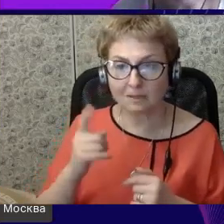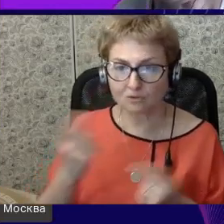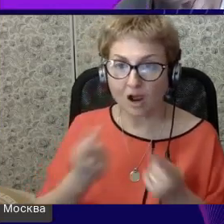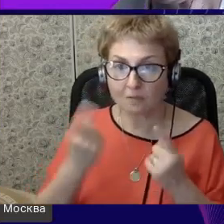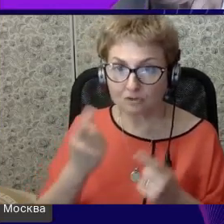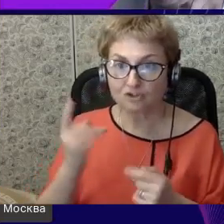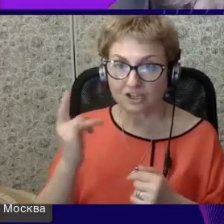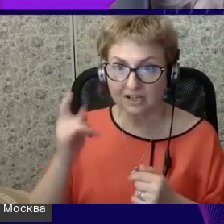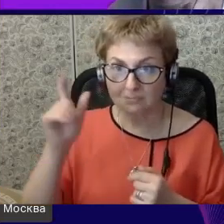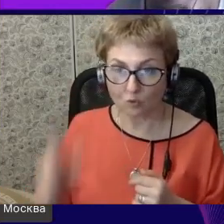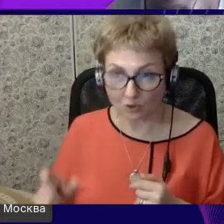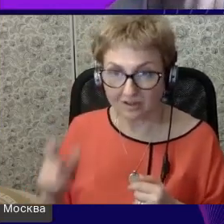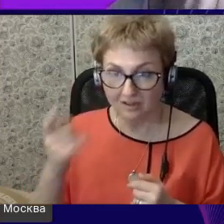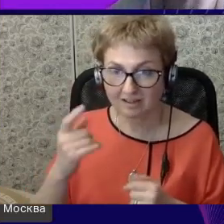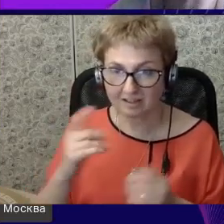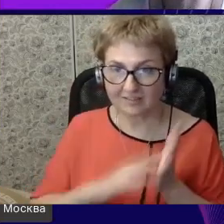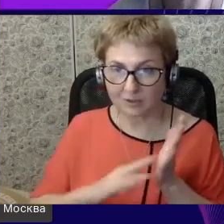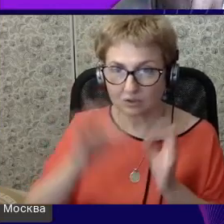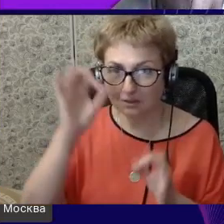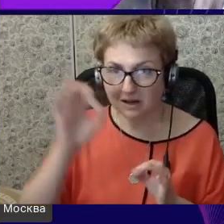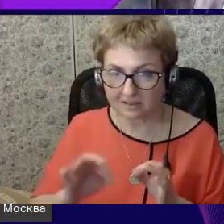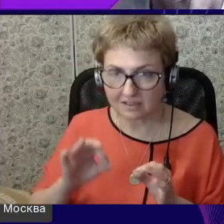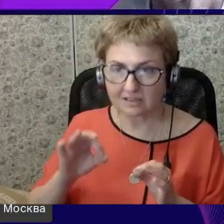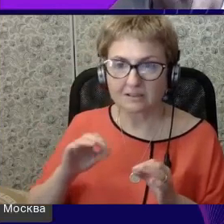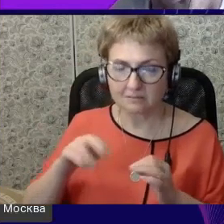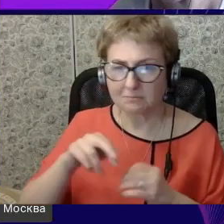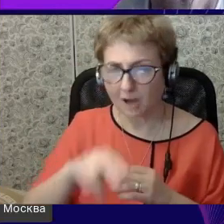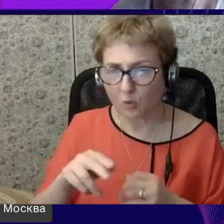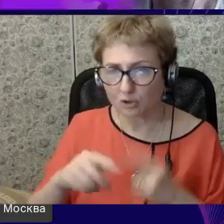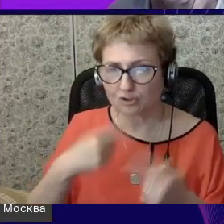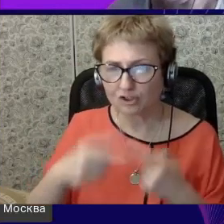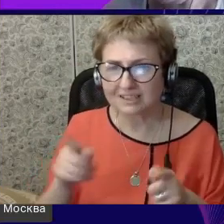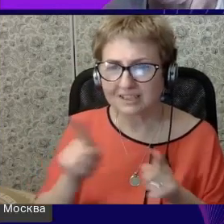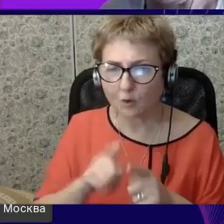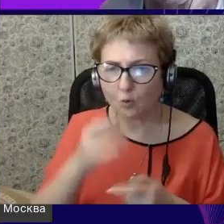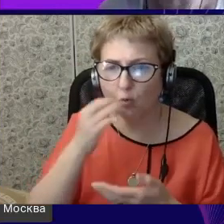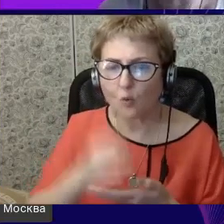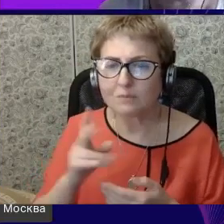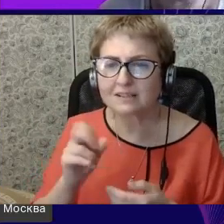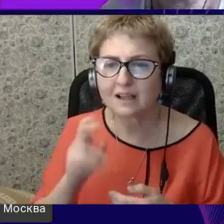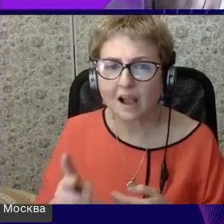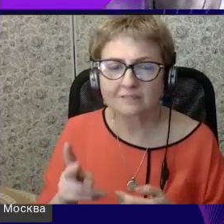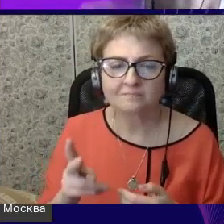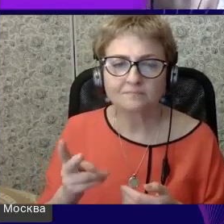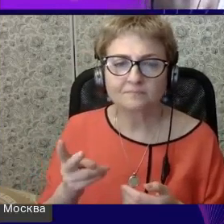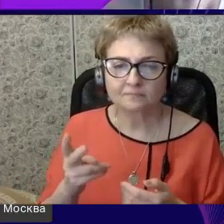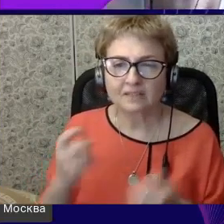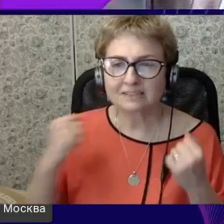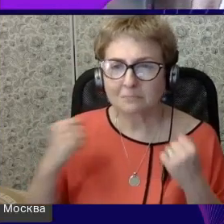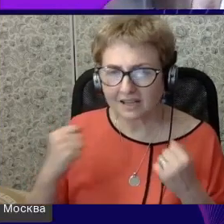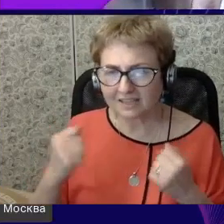для социализации и коммуникации детей, а это важно, потому что обычный ребенок в 90% случаев проходит